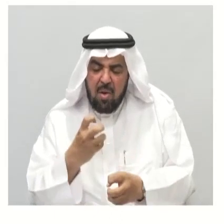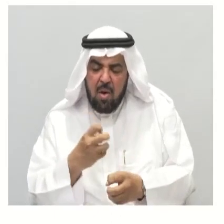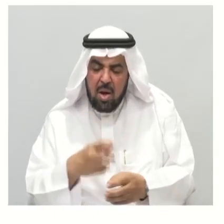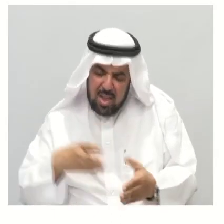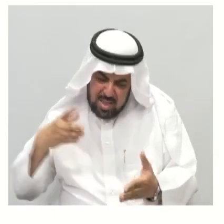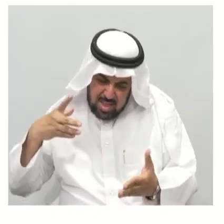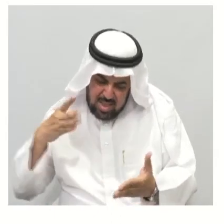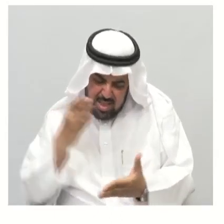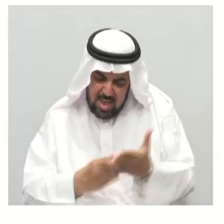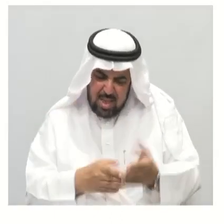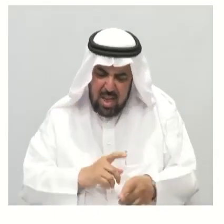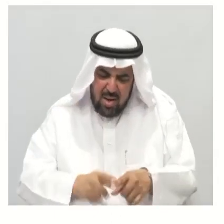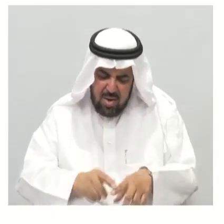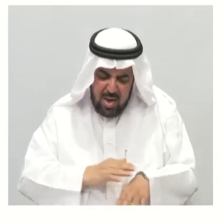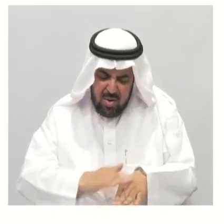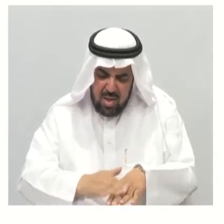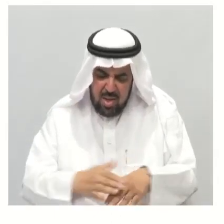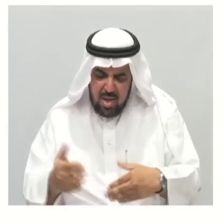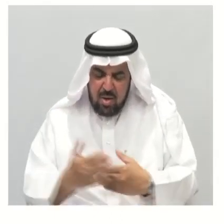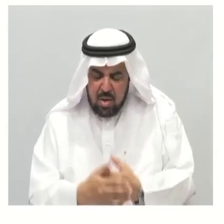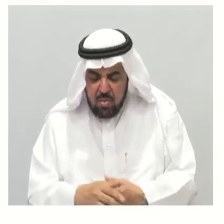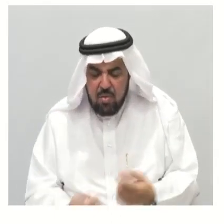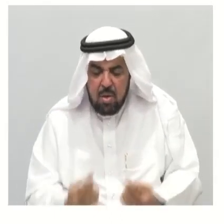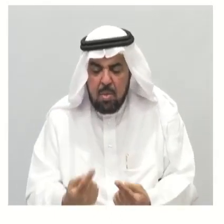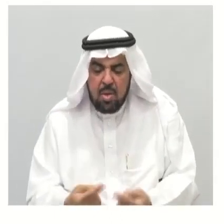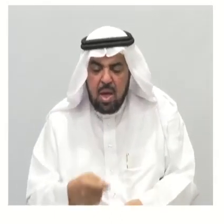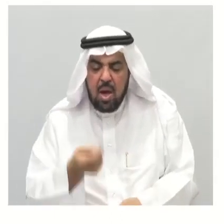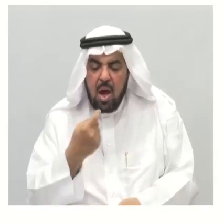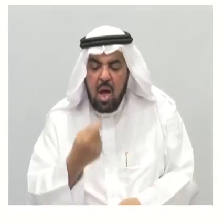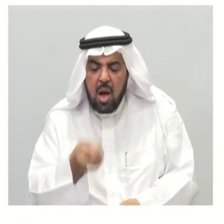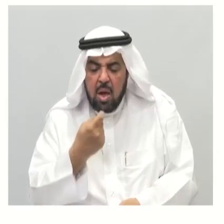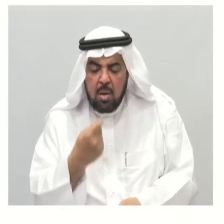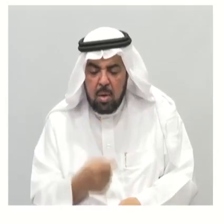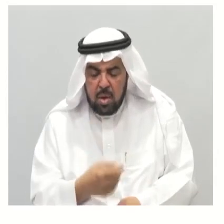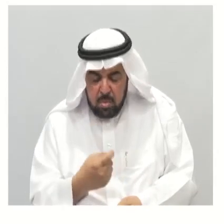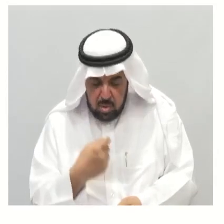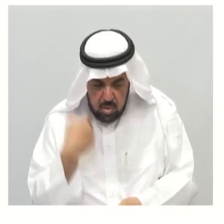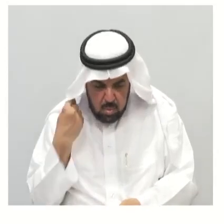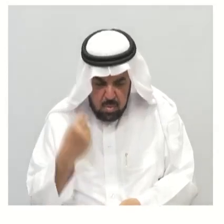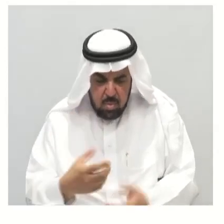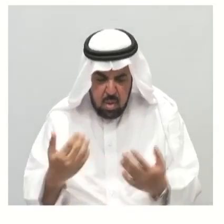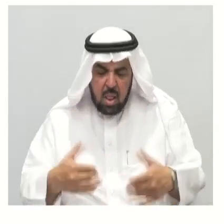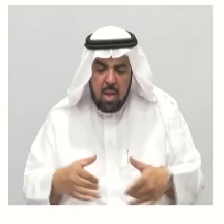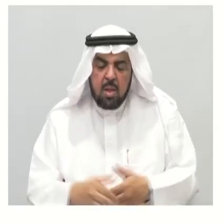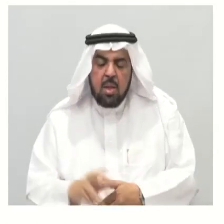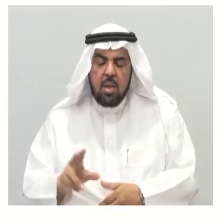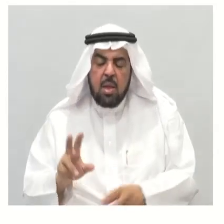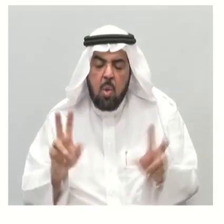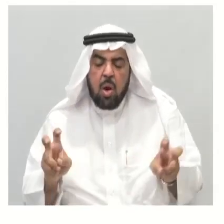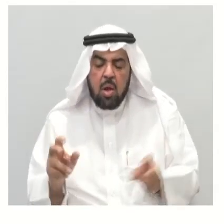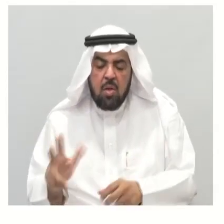أو الاحتكاك، يتم في مزارع العنب تعطيل هذا الإنزيم. هذا الإنزيم يسمى